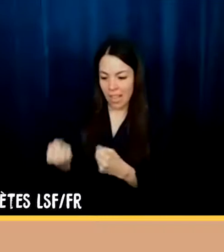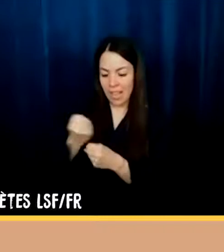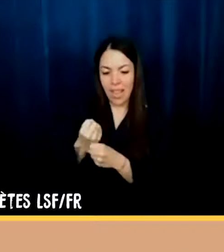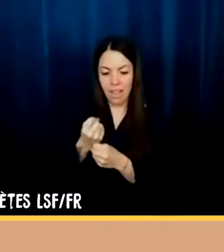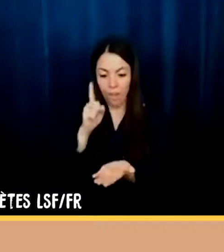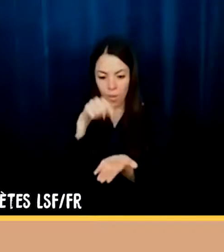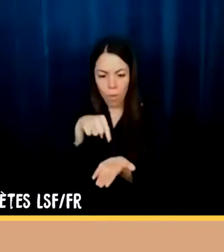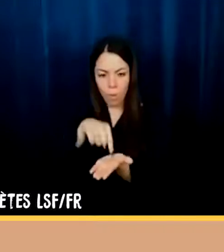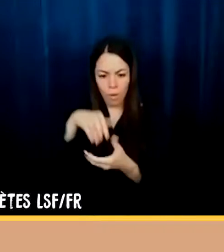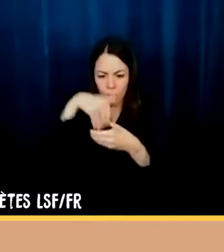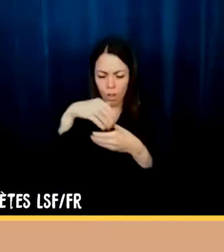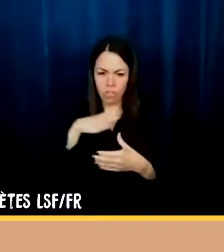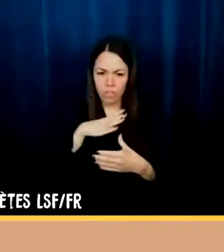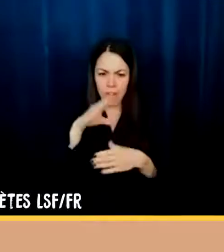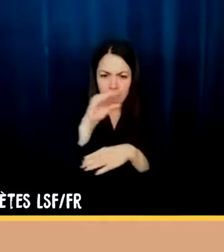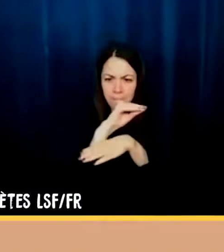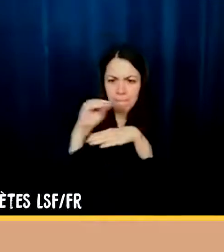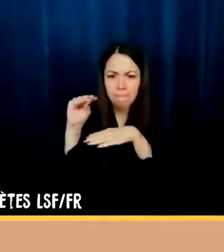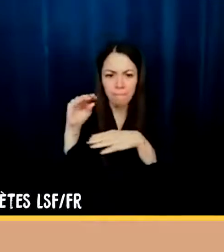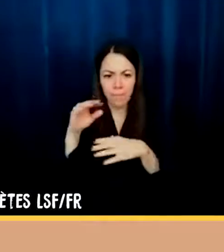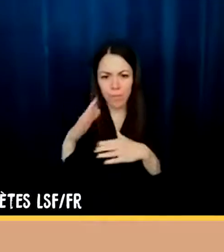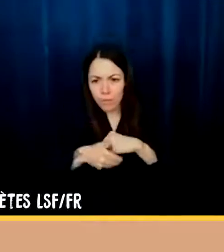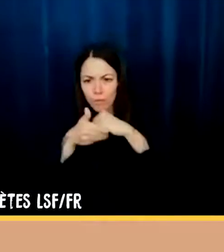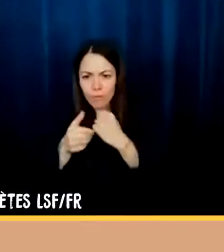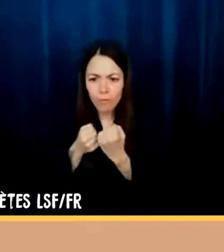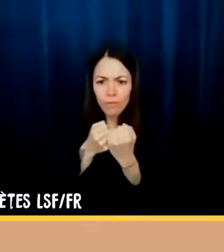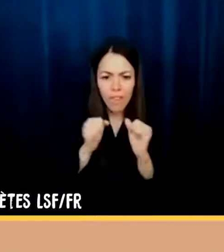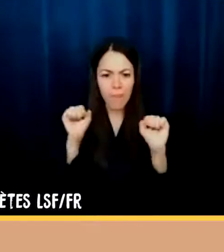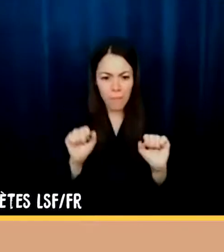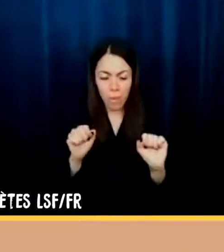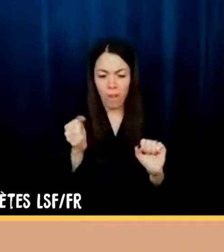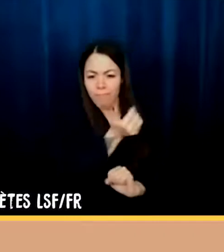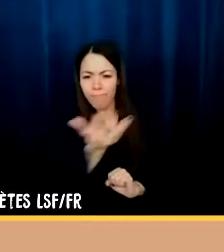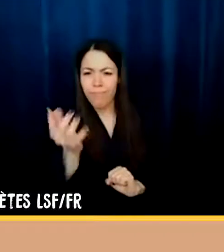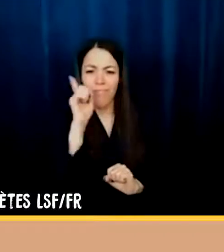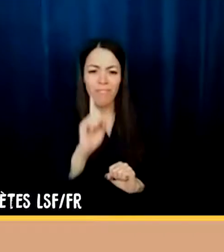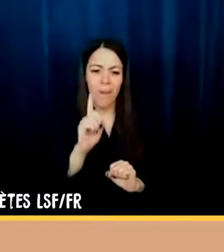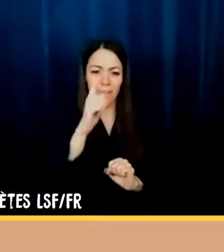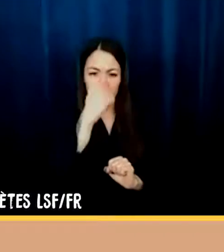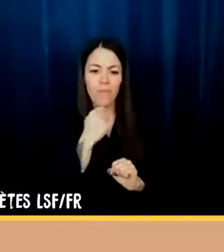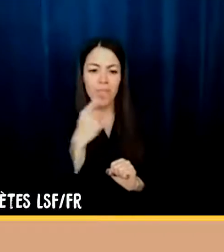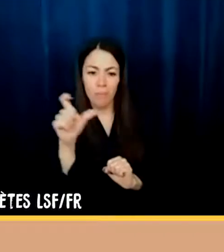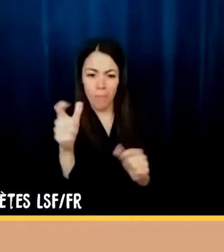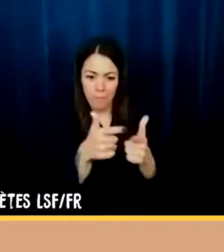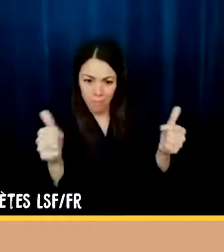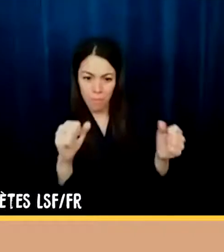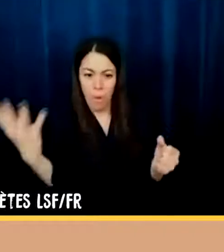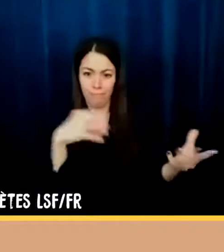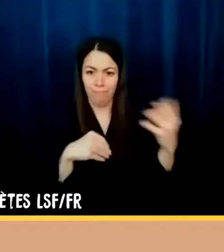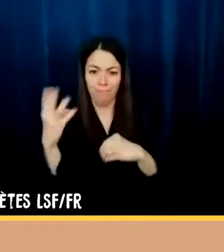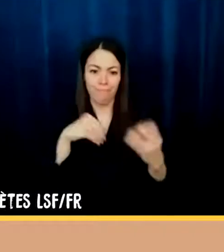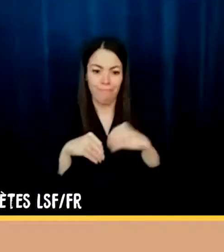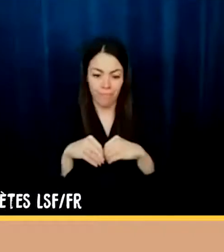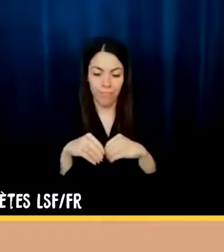soutien qui permettent aujourd'hui aux femmes musulmanes de pouvoir y accéder. Et parmi ces espaces, qu'on a évoqué aussi un peu précédemment, il y a ces groupes de